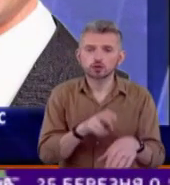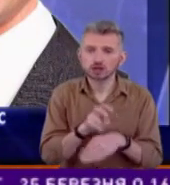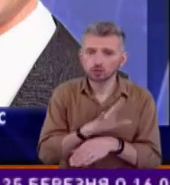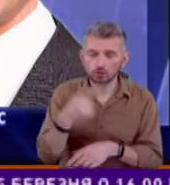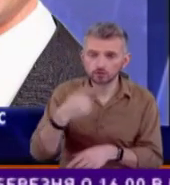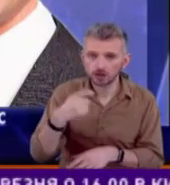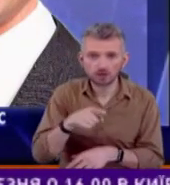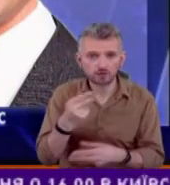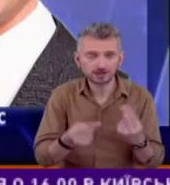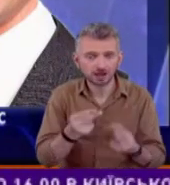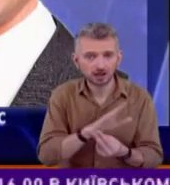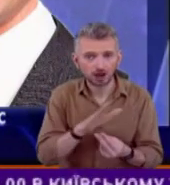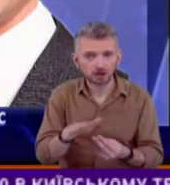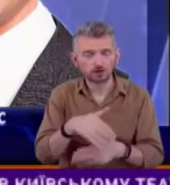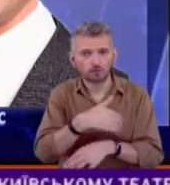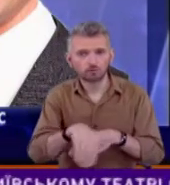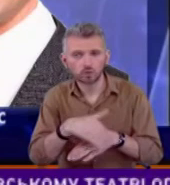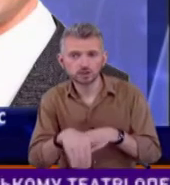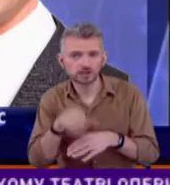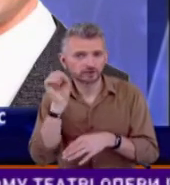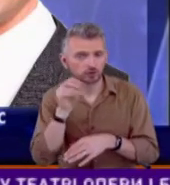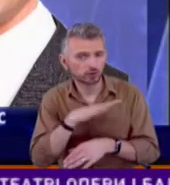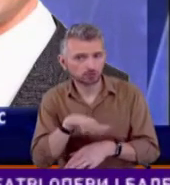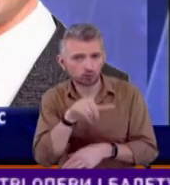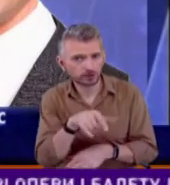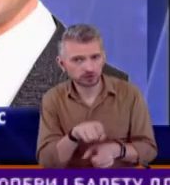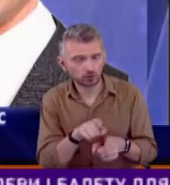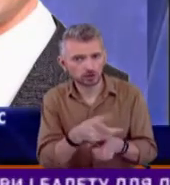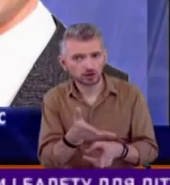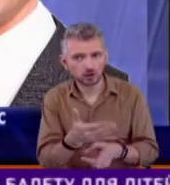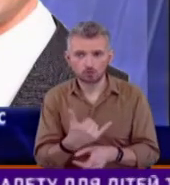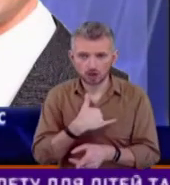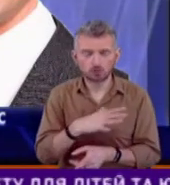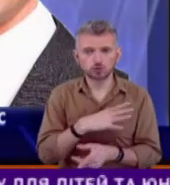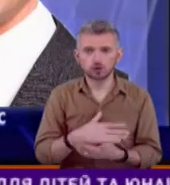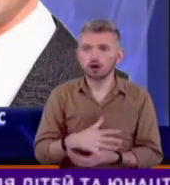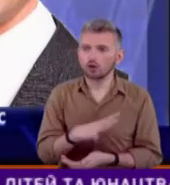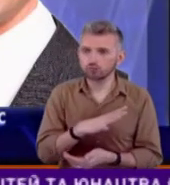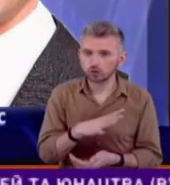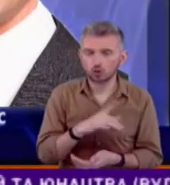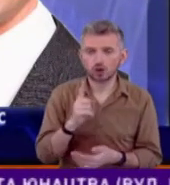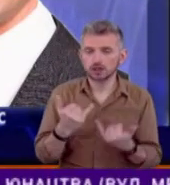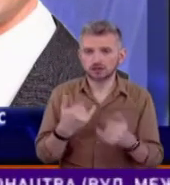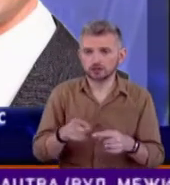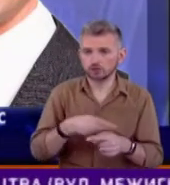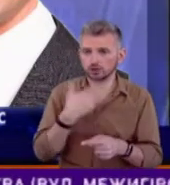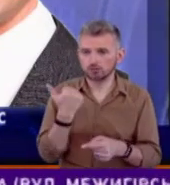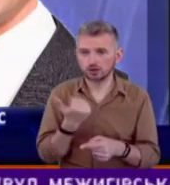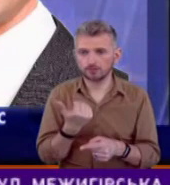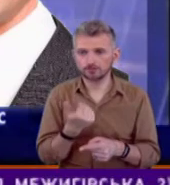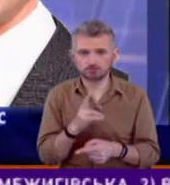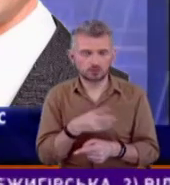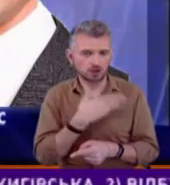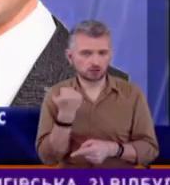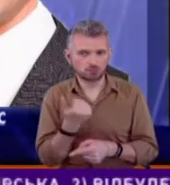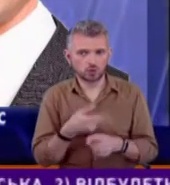Ви не гралися в вулиці, там світлофори? Не було у вас такого? В мене було. Було, але зараз цього немає. Так як